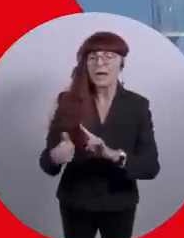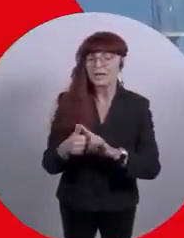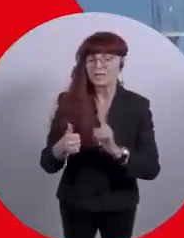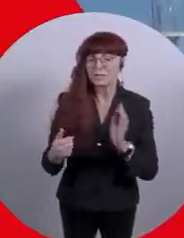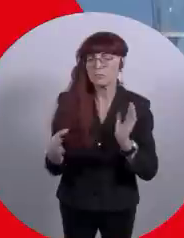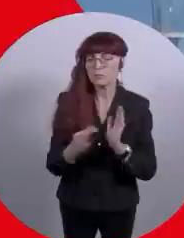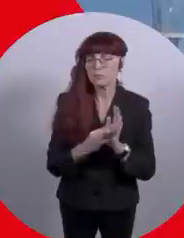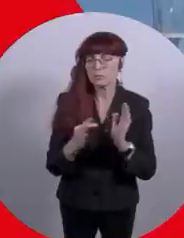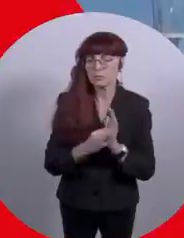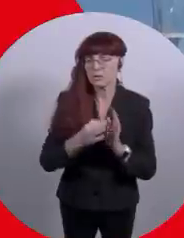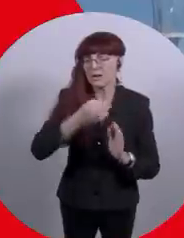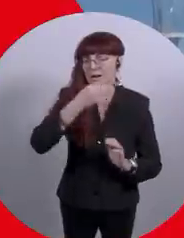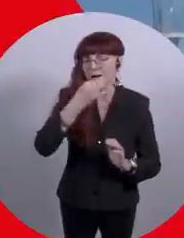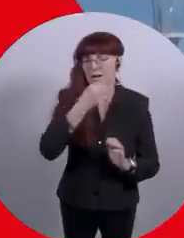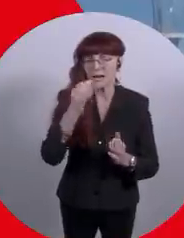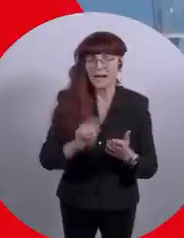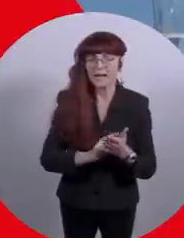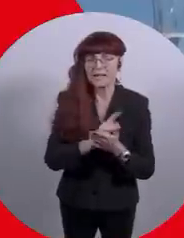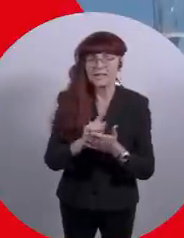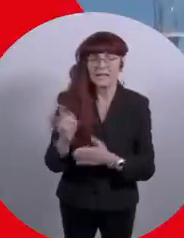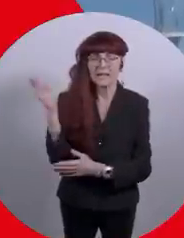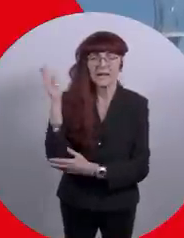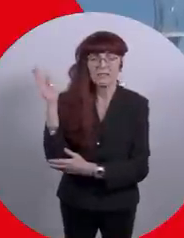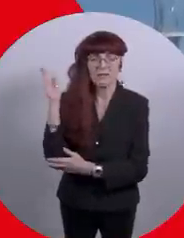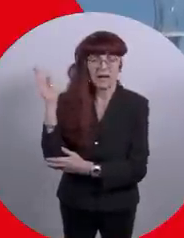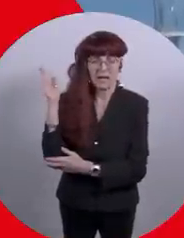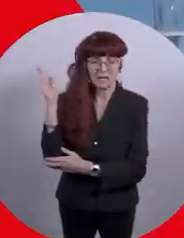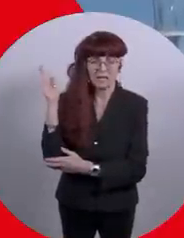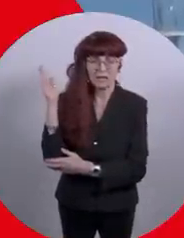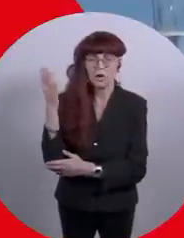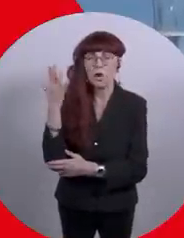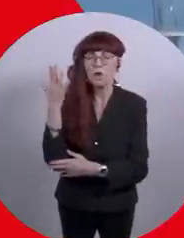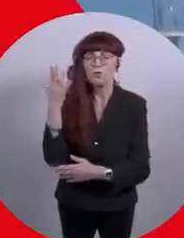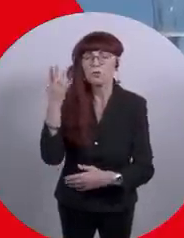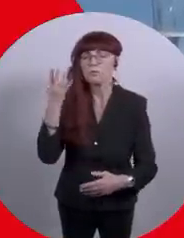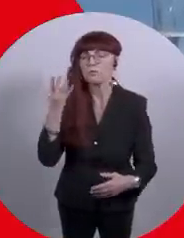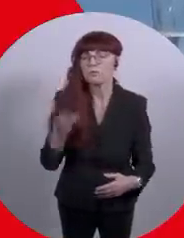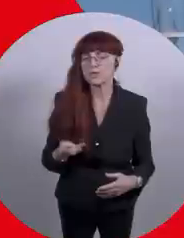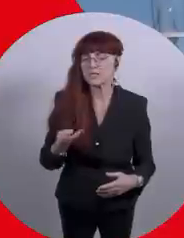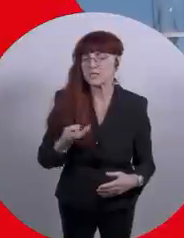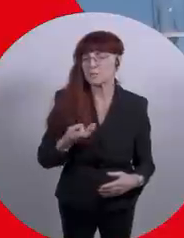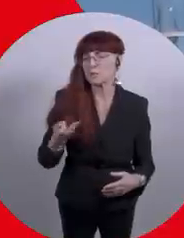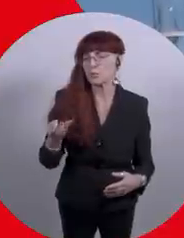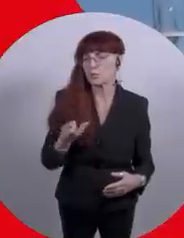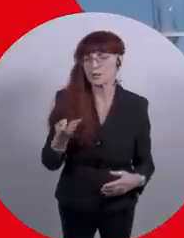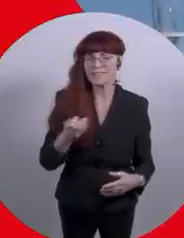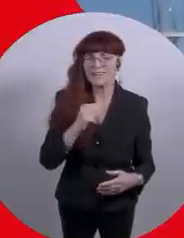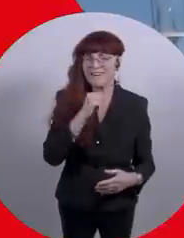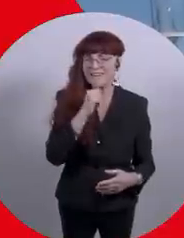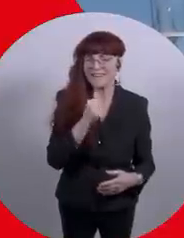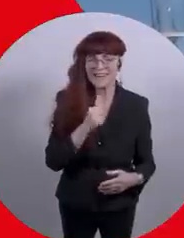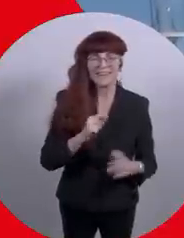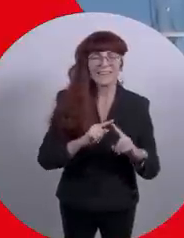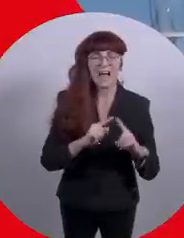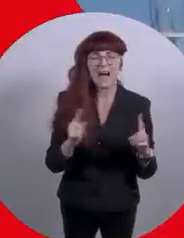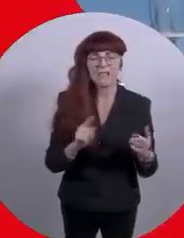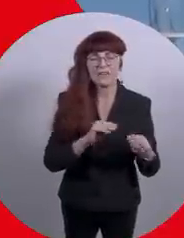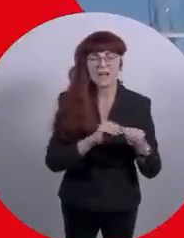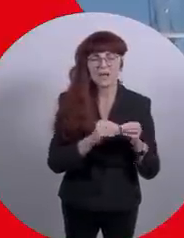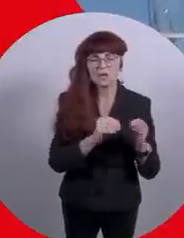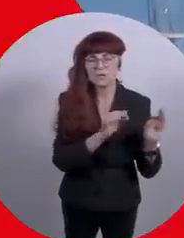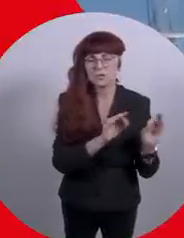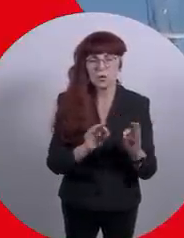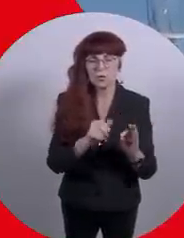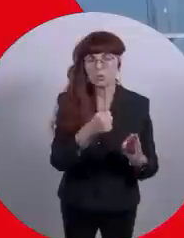die Redezeit der Referentinnen und Referenten 45 Minuten und nicht wie beim anderen Geschäftsordnung